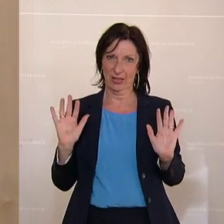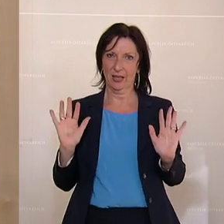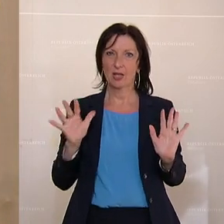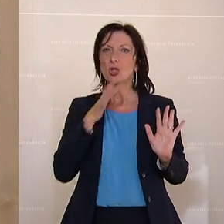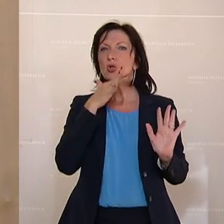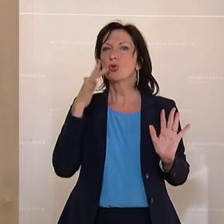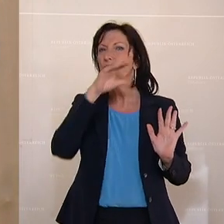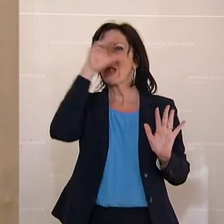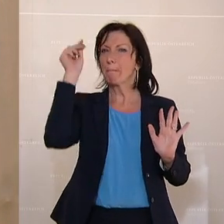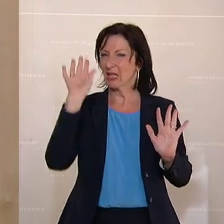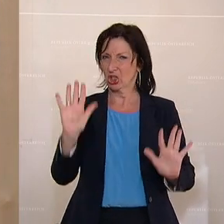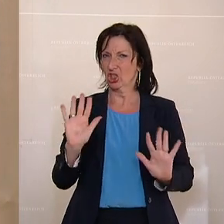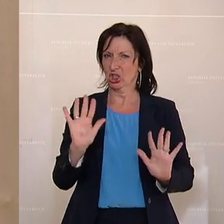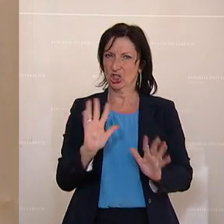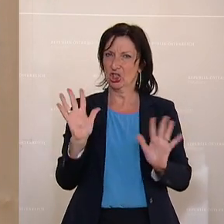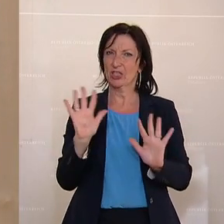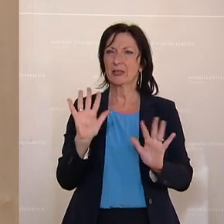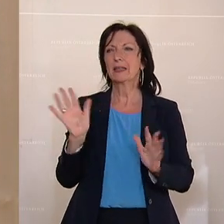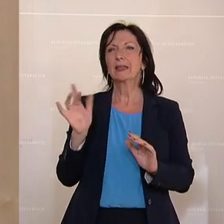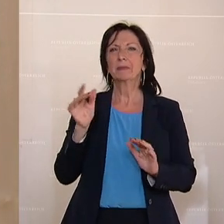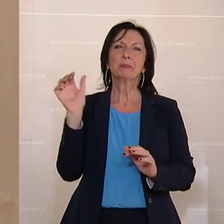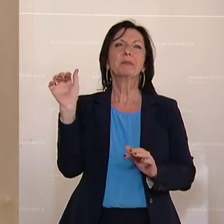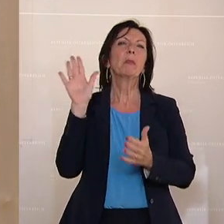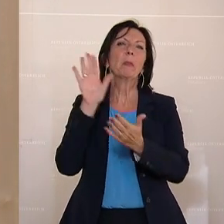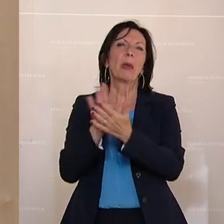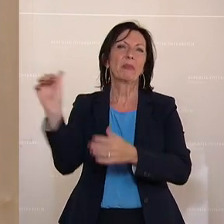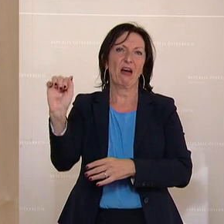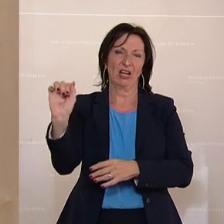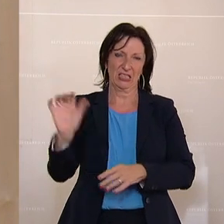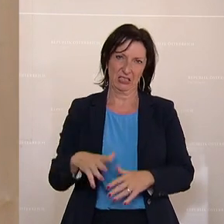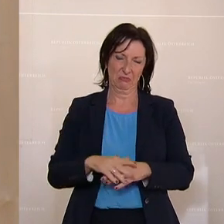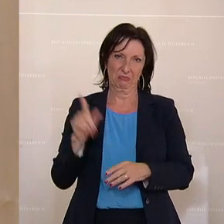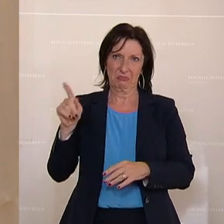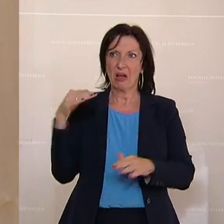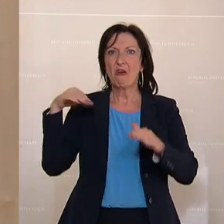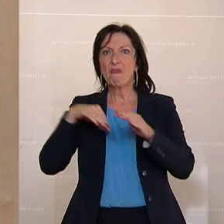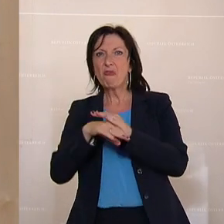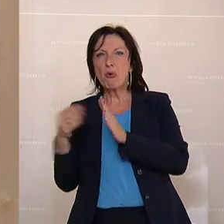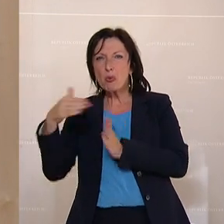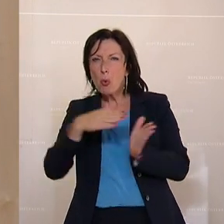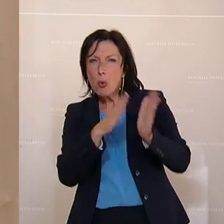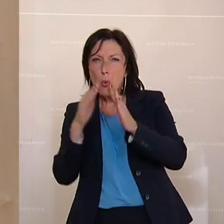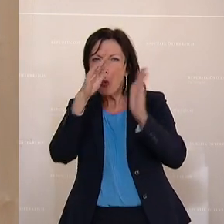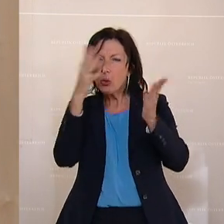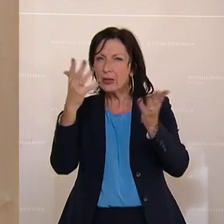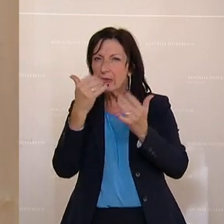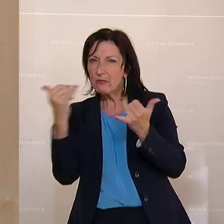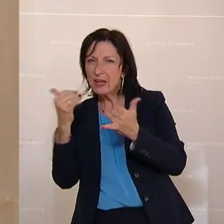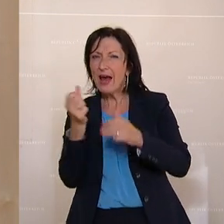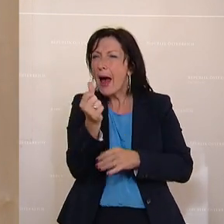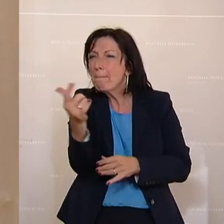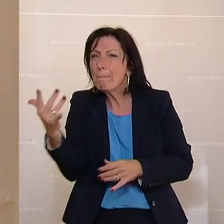sind die afghanischen Frauen und Kinder dann auch wieder nicht. Nicht genug Mensch, um gezielt über legale Fluchtrouten in Sicherheit gebracht zu werden. Ein paar nach